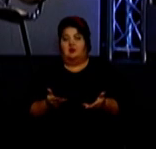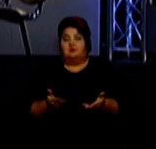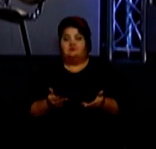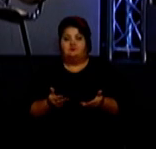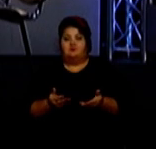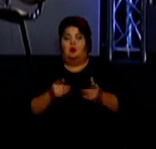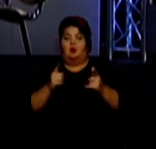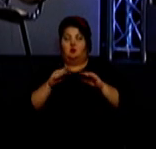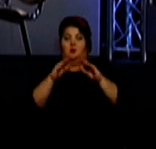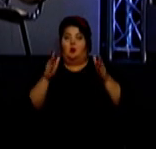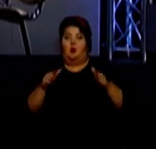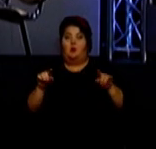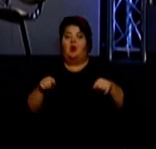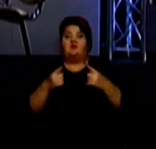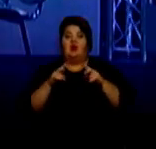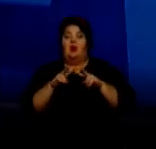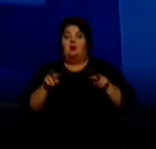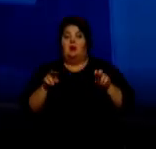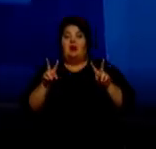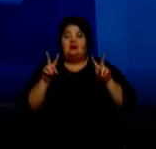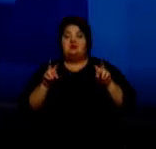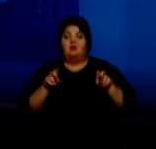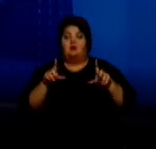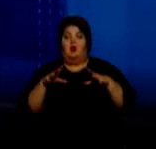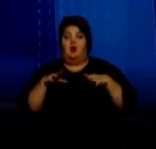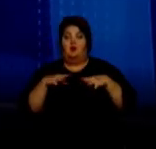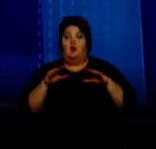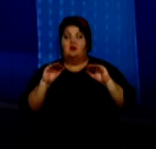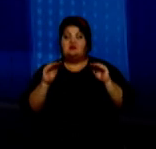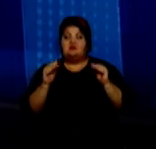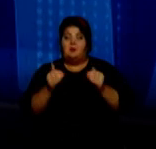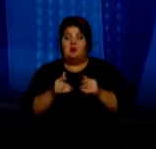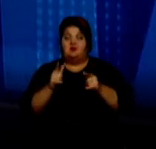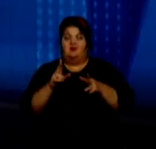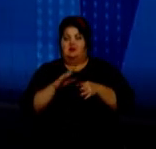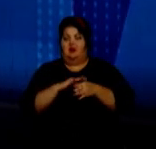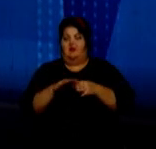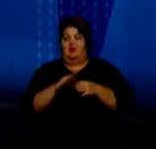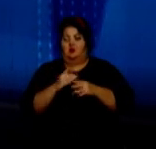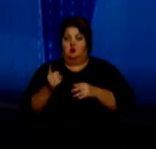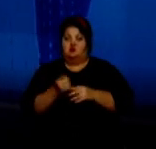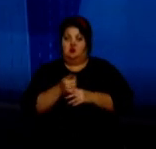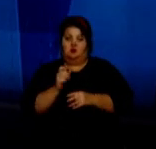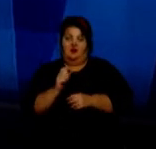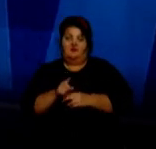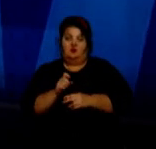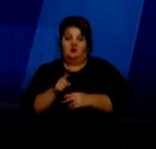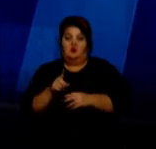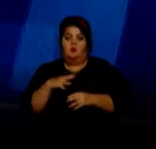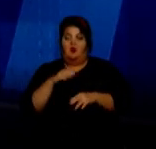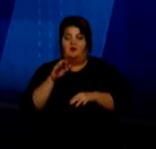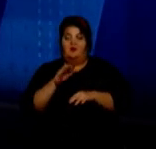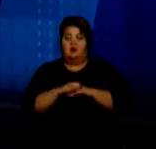що купол відтворили як символ, тому він був зменшений і він не виконував жодної якоїсь функції, він був